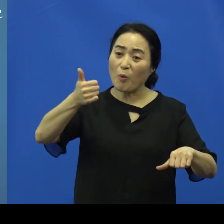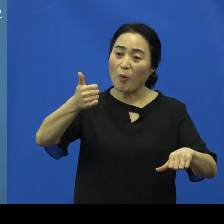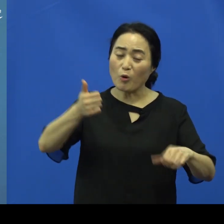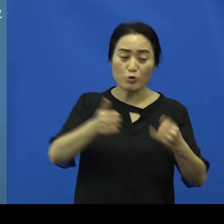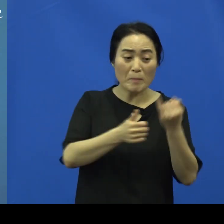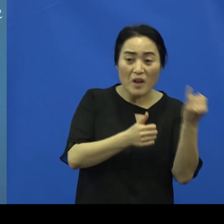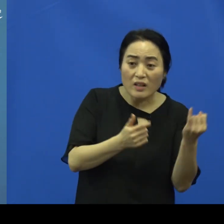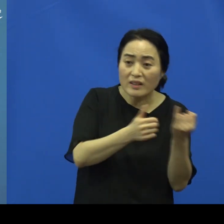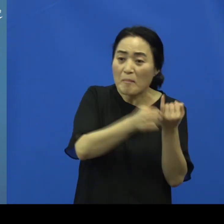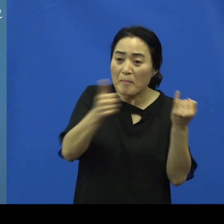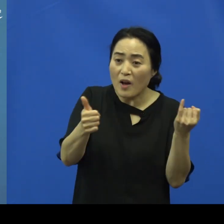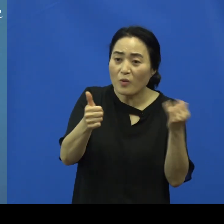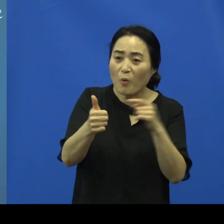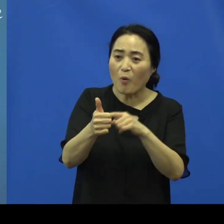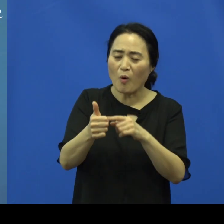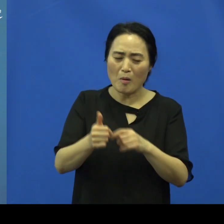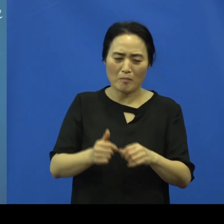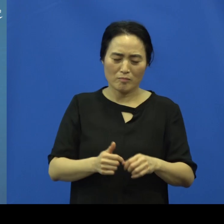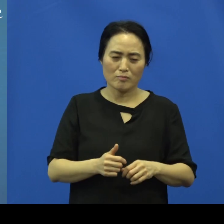이미 결론냈어.